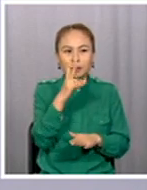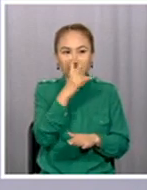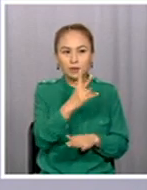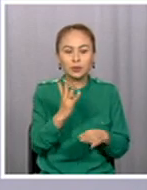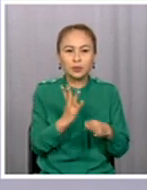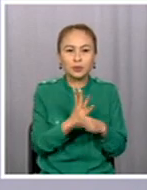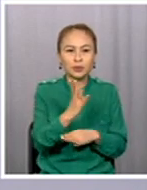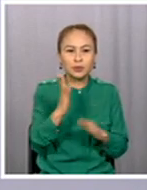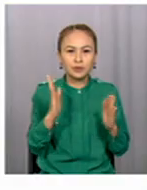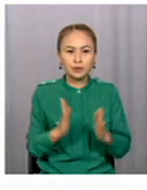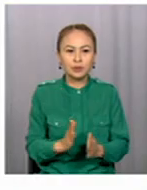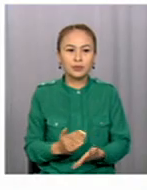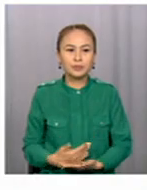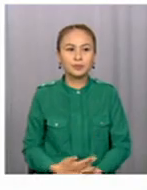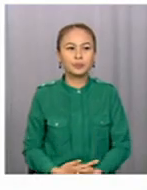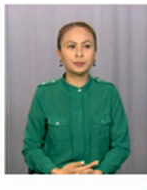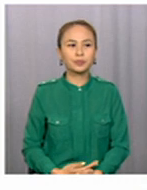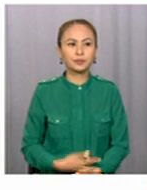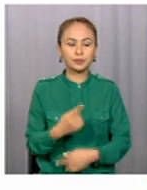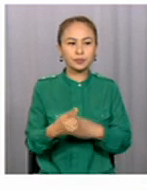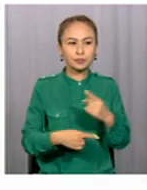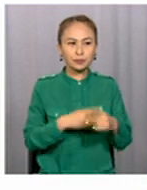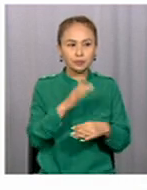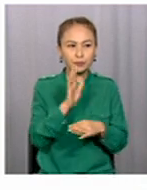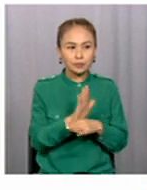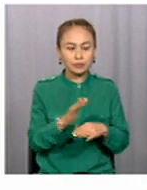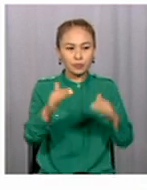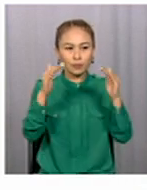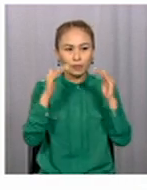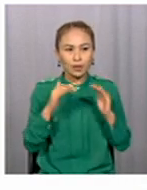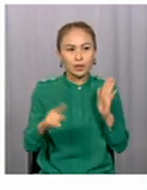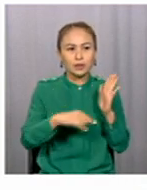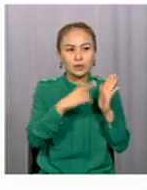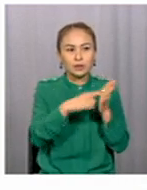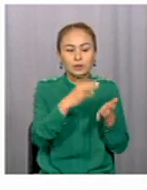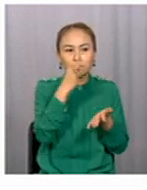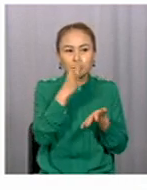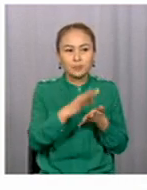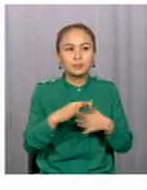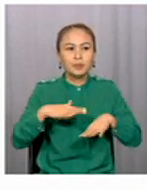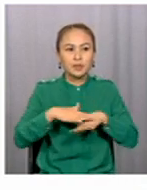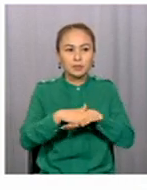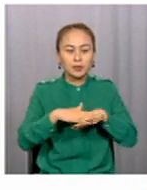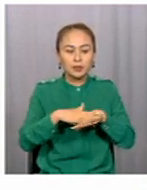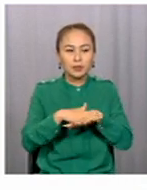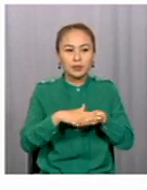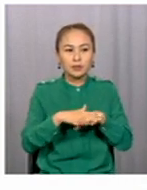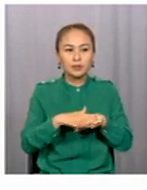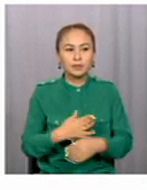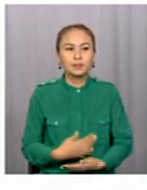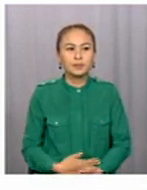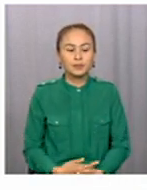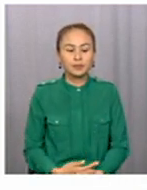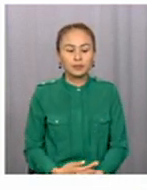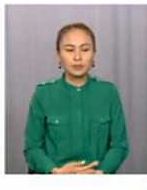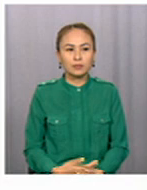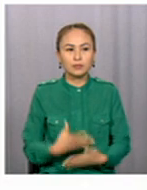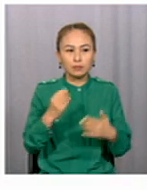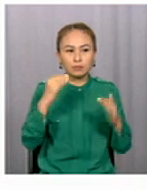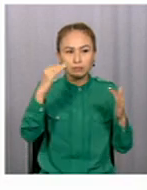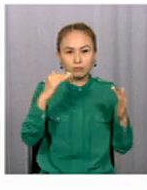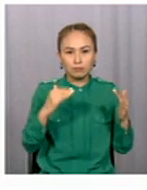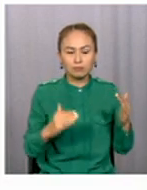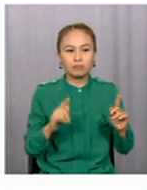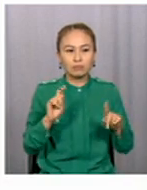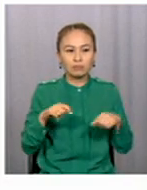есе кіші екен. Келесі тапсырма. Төмендегі сұрақтарға жауап берейік. Неге, балар, бізде тағы да бағанды диаграмма